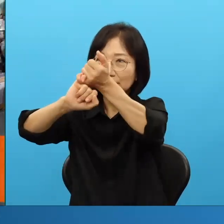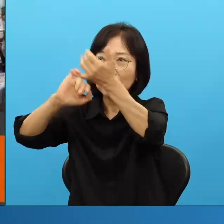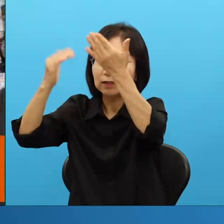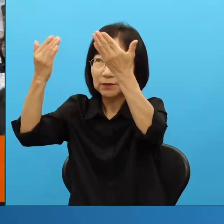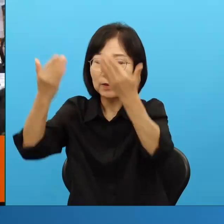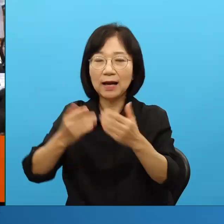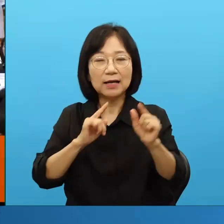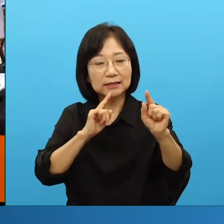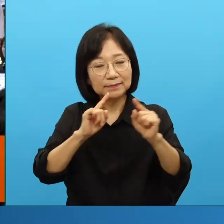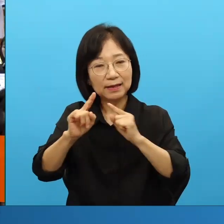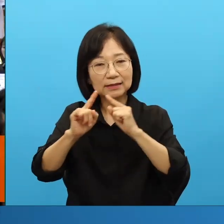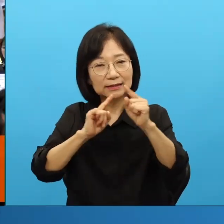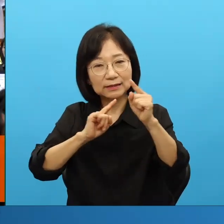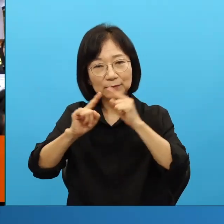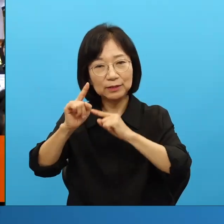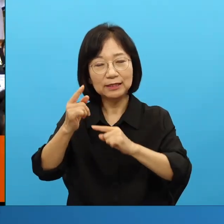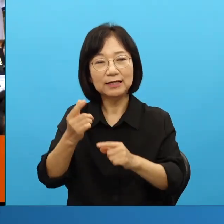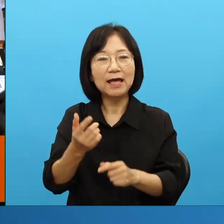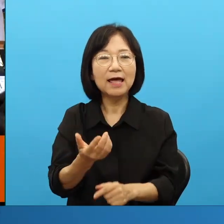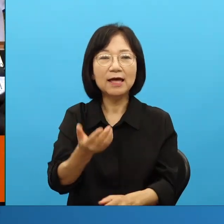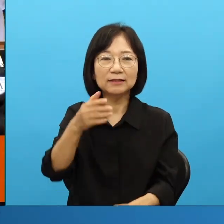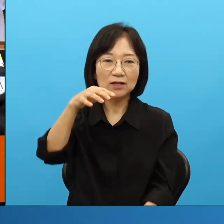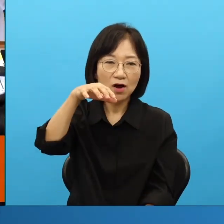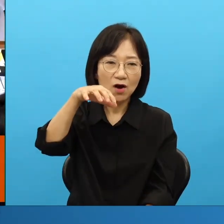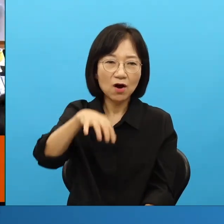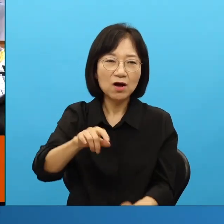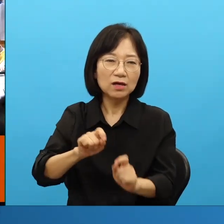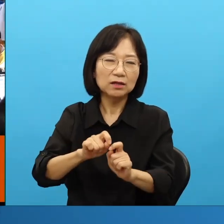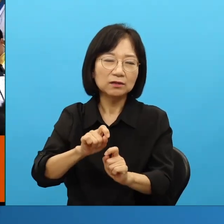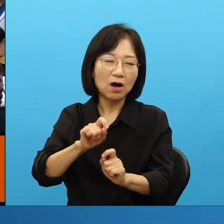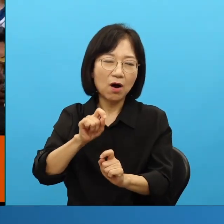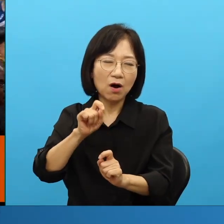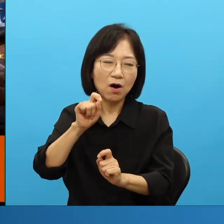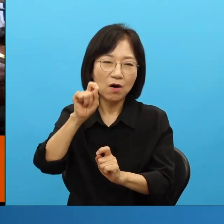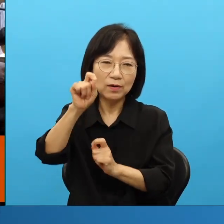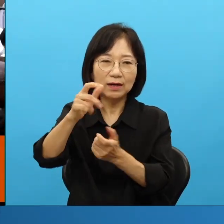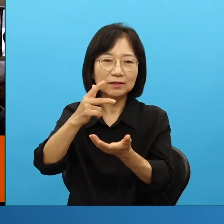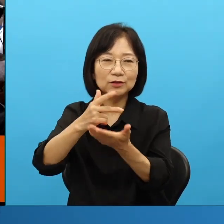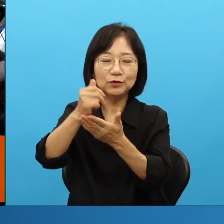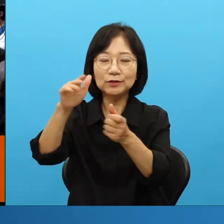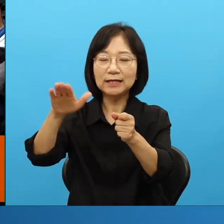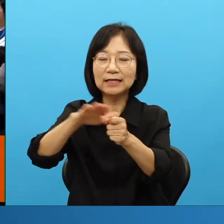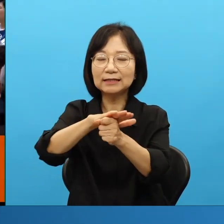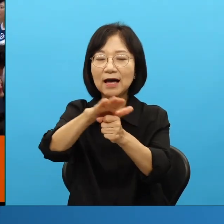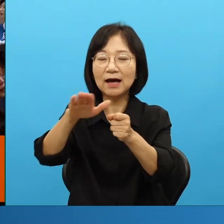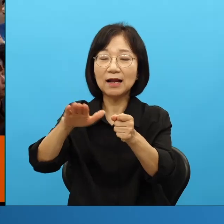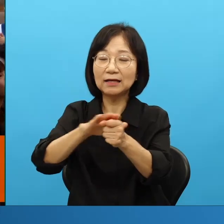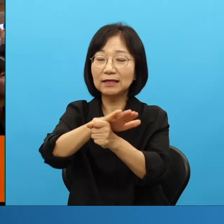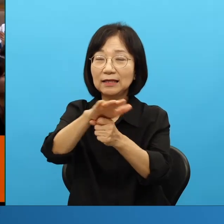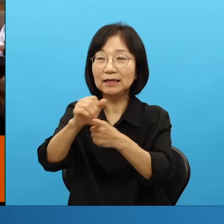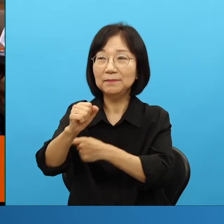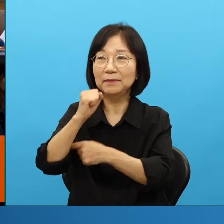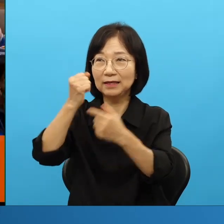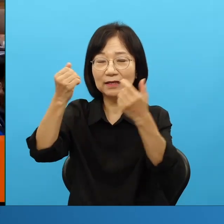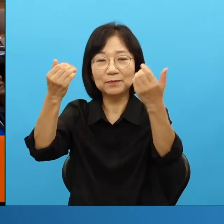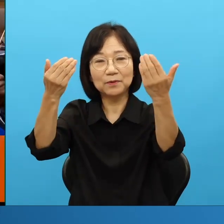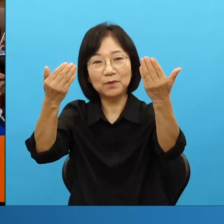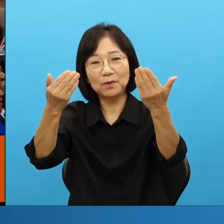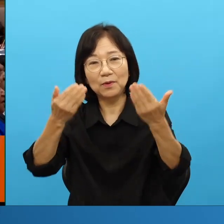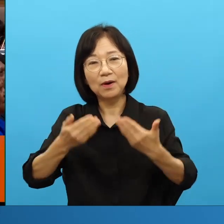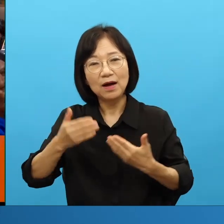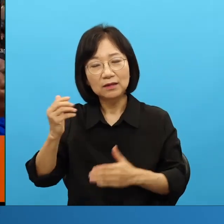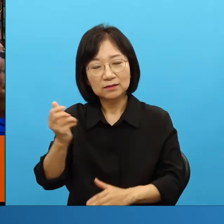주님 약속하신 말씀 위에서 영원하신 주의 사랑을